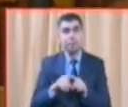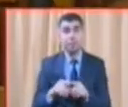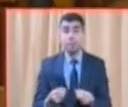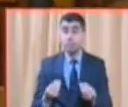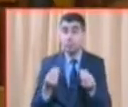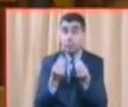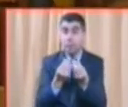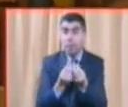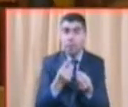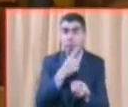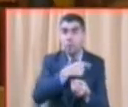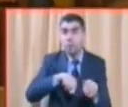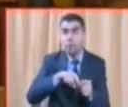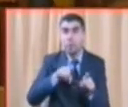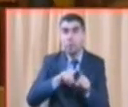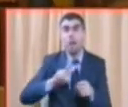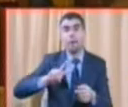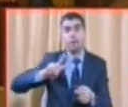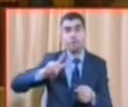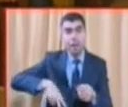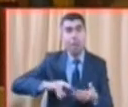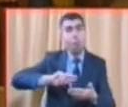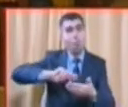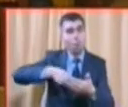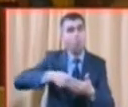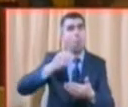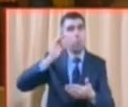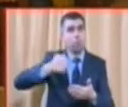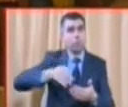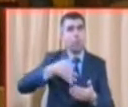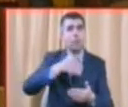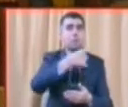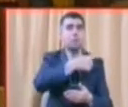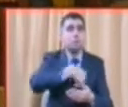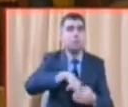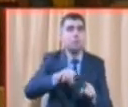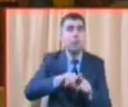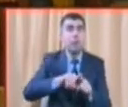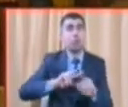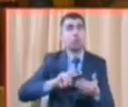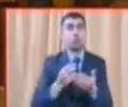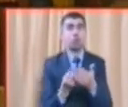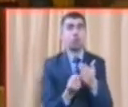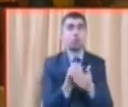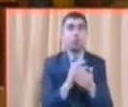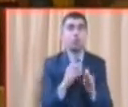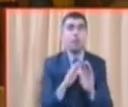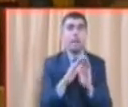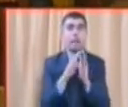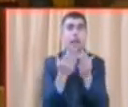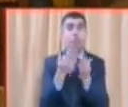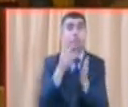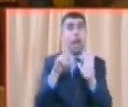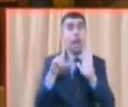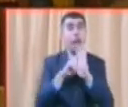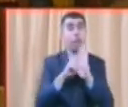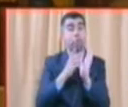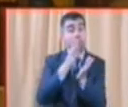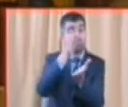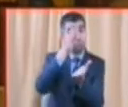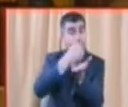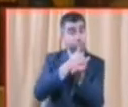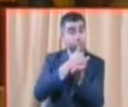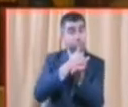نسجل بإيجابية لأن الكل يتفق على أننا في مرحلة تنزيل مقتضيات الدستور، والدستور جاء بمجموعة